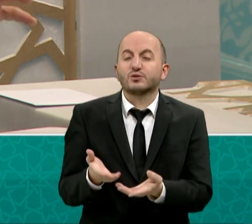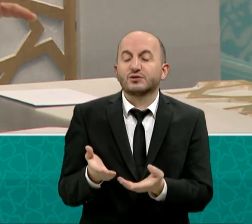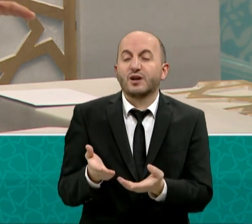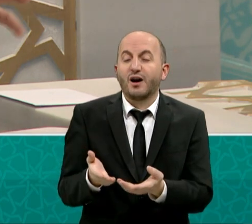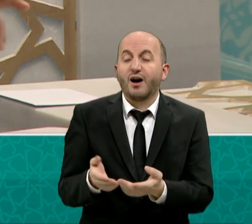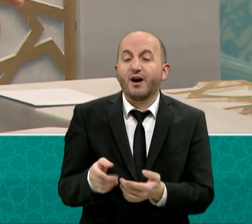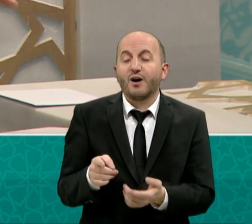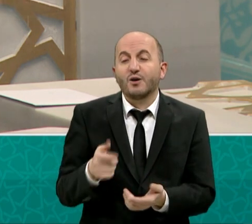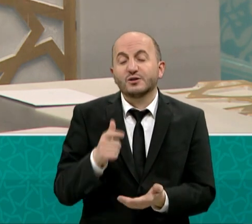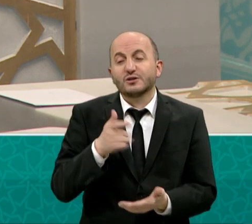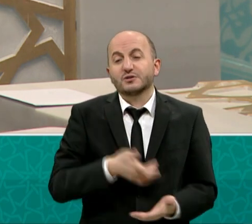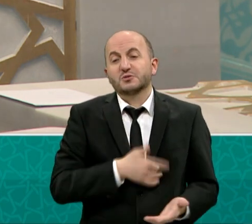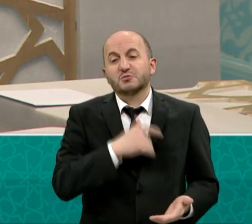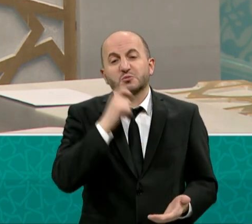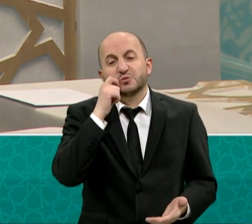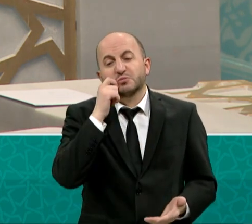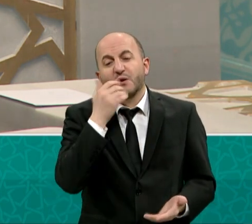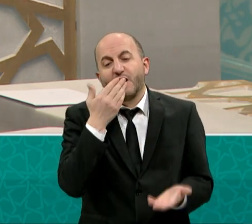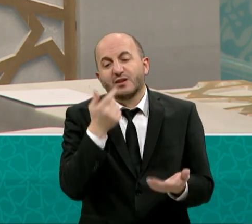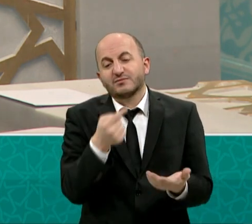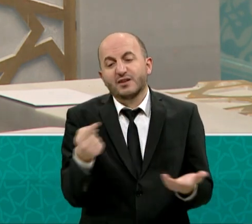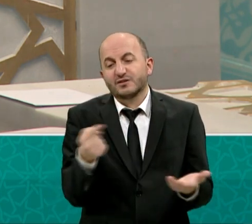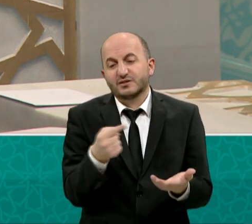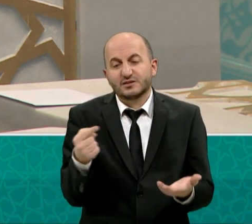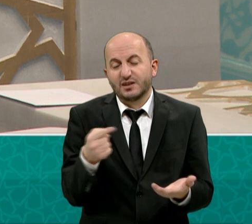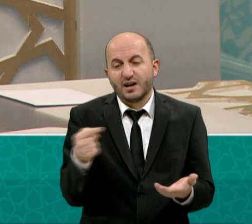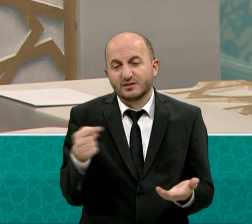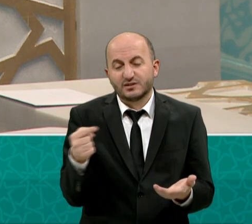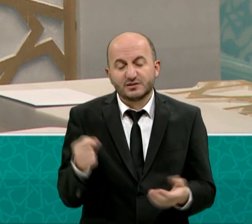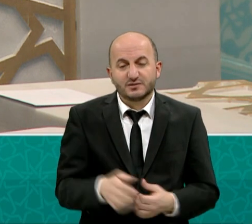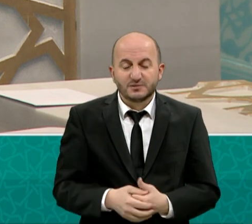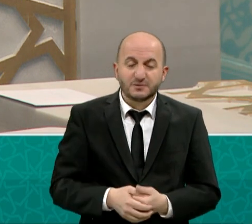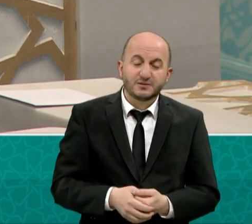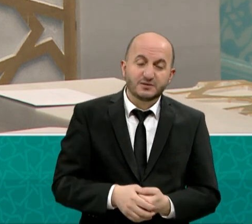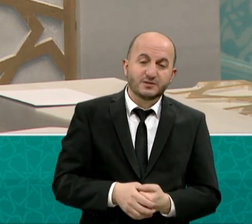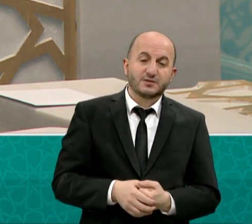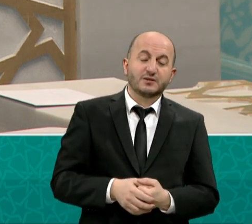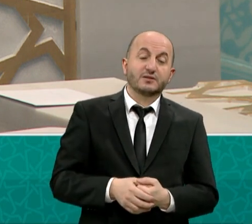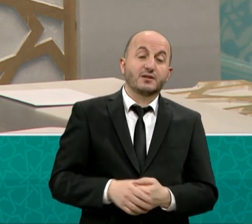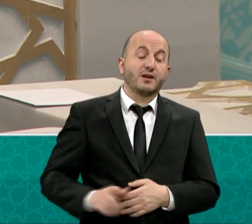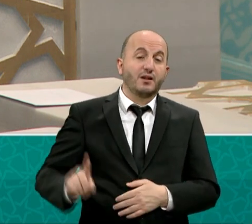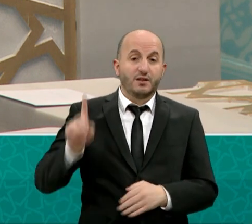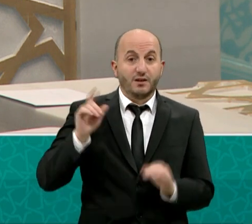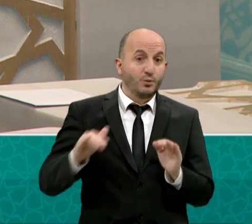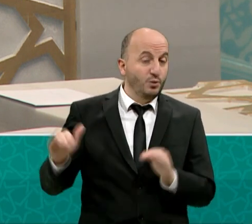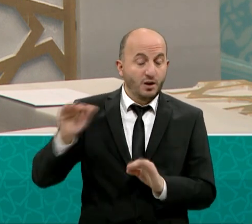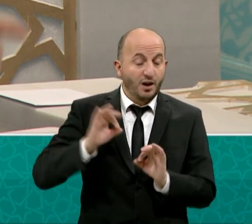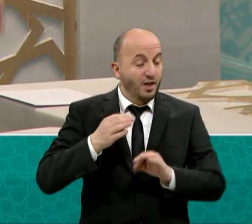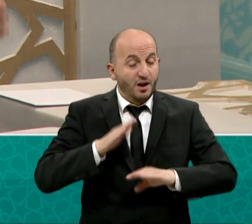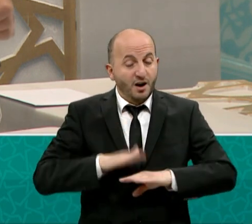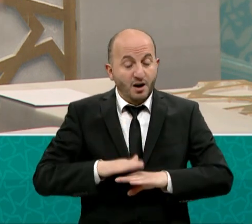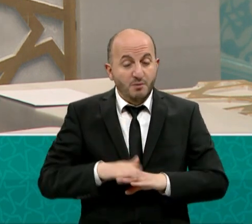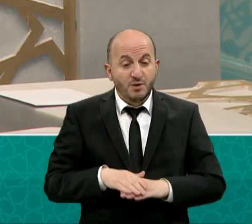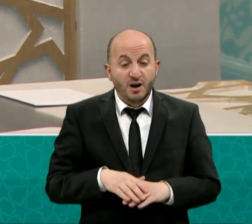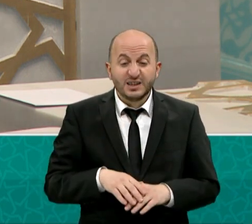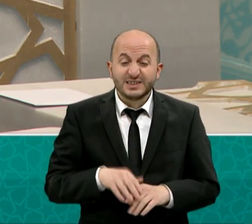onun dindarlığı oraya taşımamış demektir. Dindarlığı eksik kalmış. Allah-u Teala ne yapıyor?